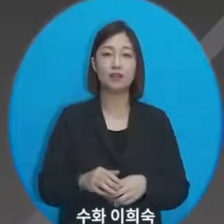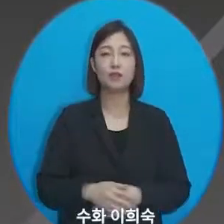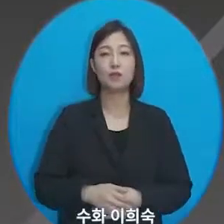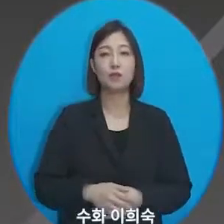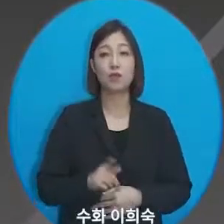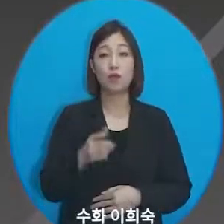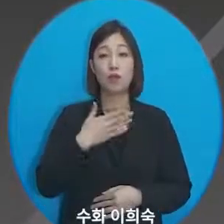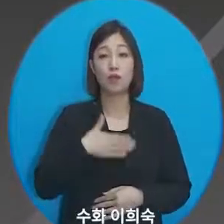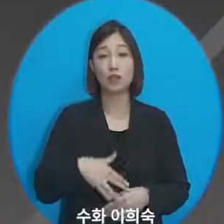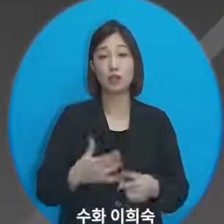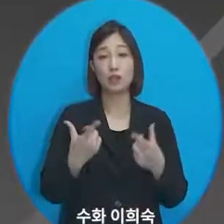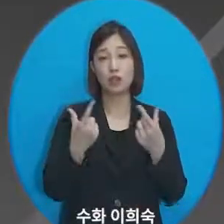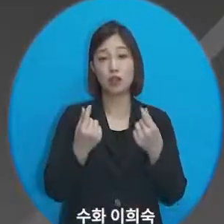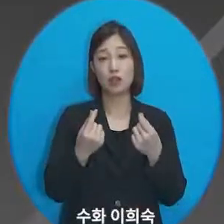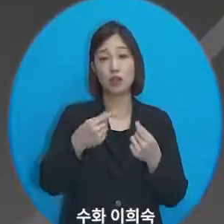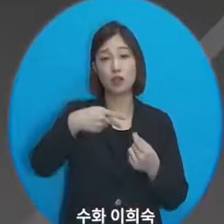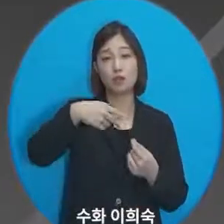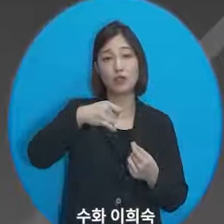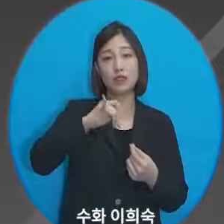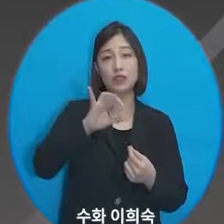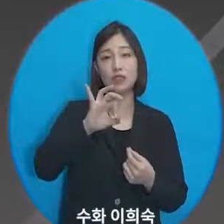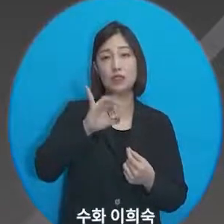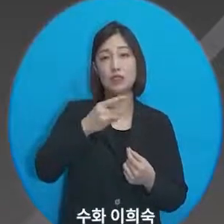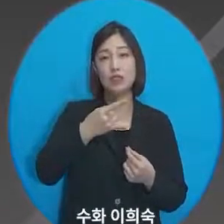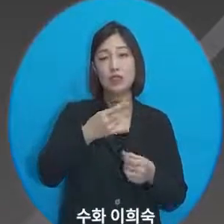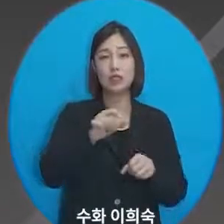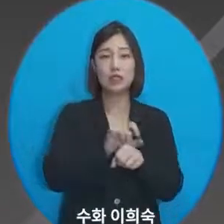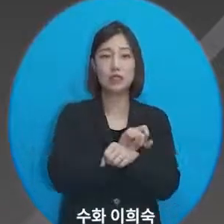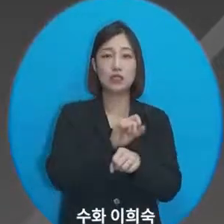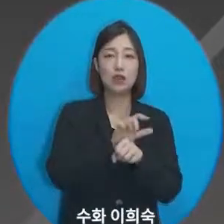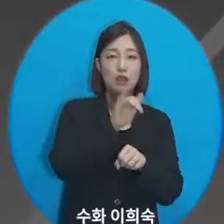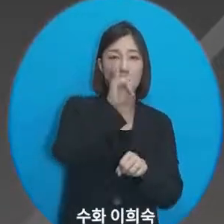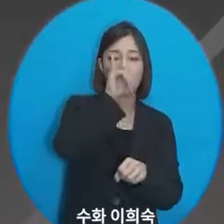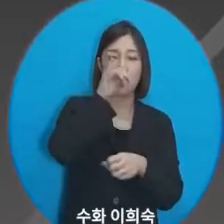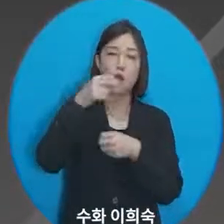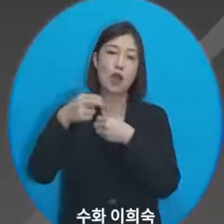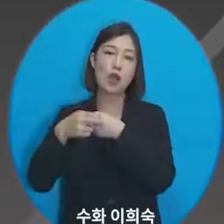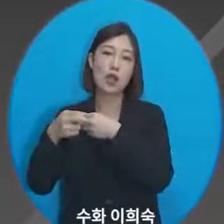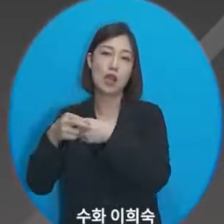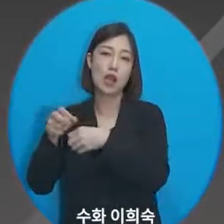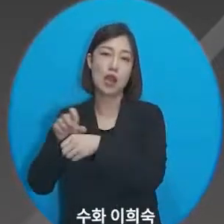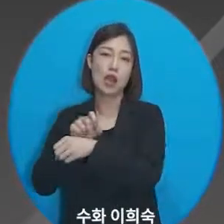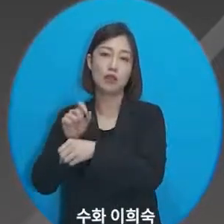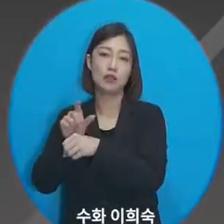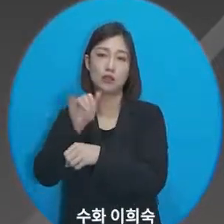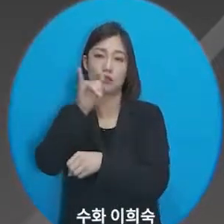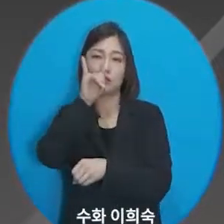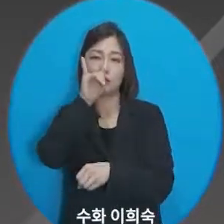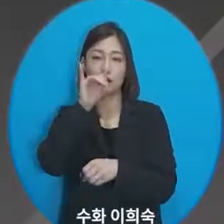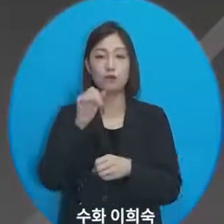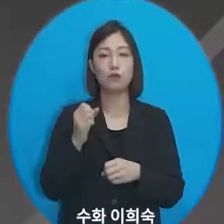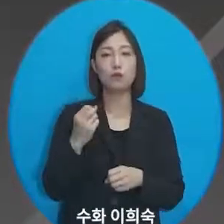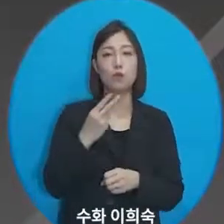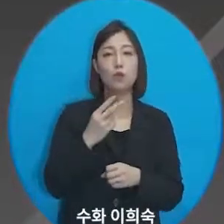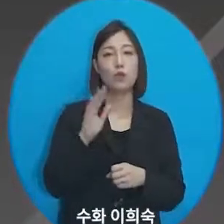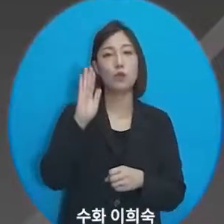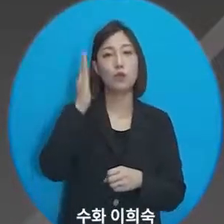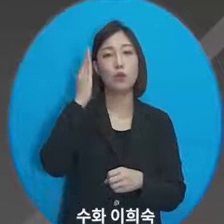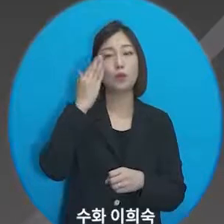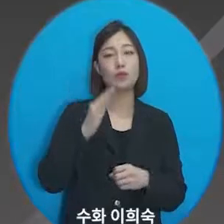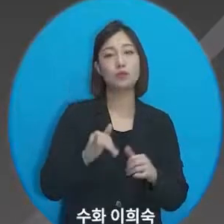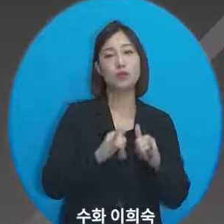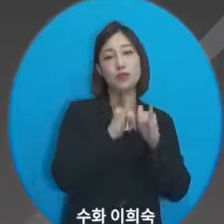것처럼 그 시혜적 접근, 의학적 접근의 시대는 지금 많이 지나갔고 최근에 이제 사회적 접근과